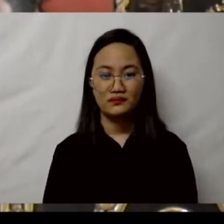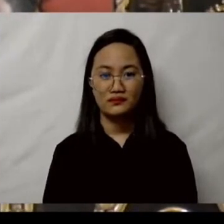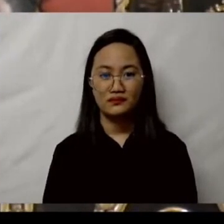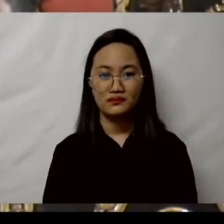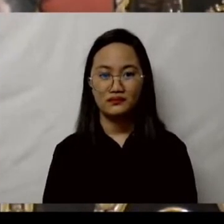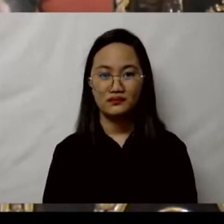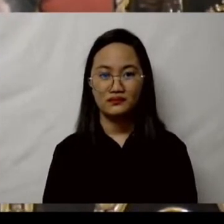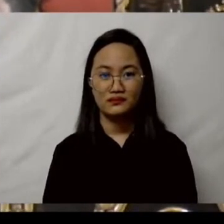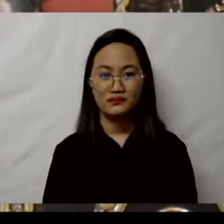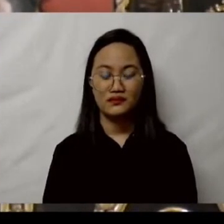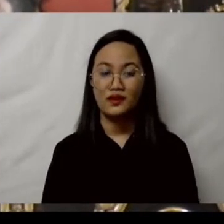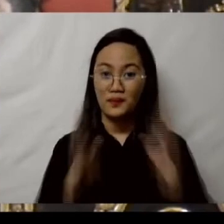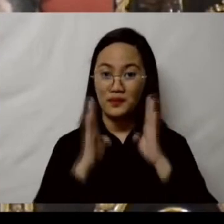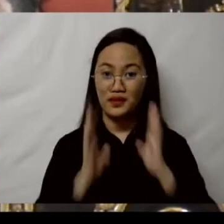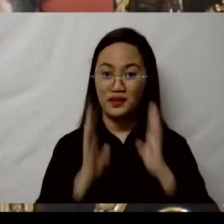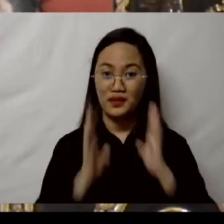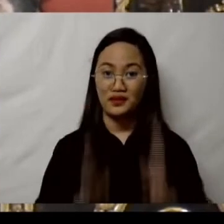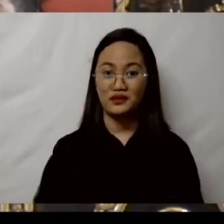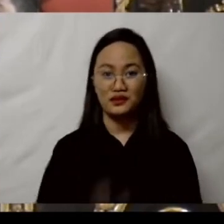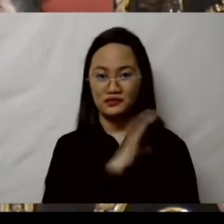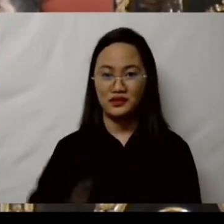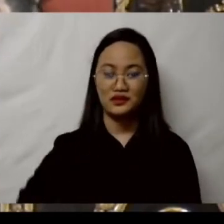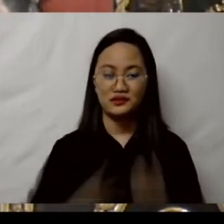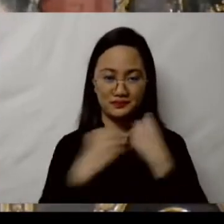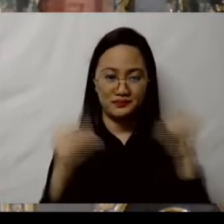Ang katawan ni Kristo. Amen.